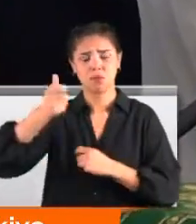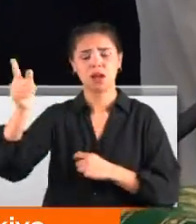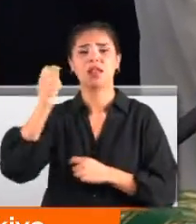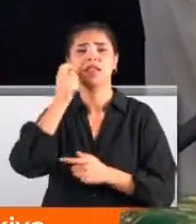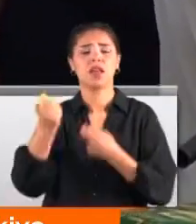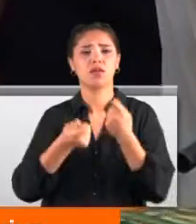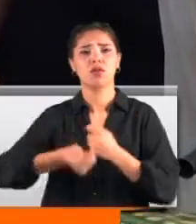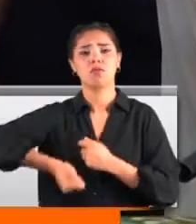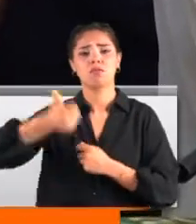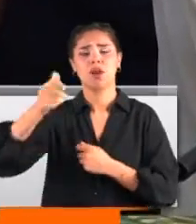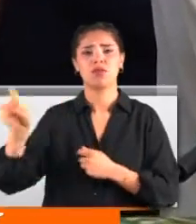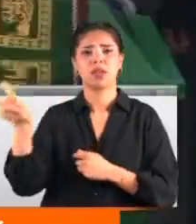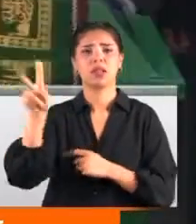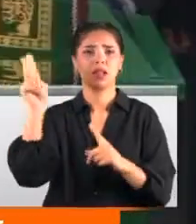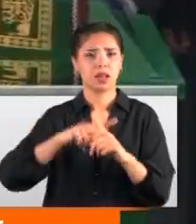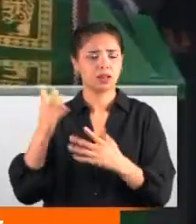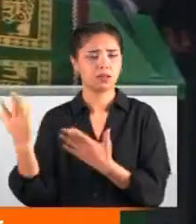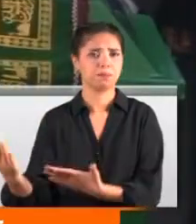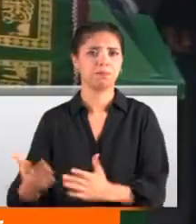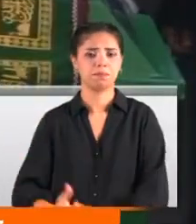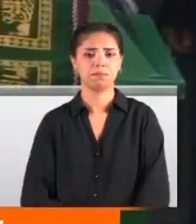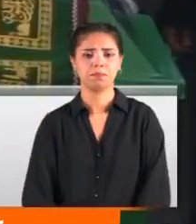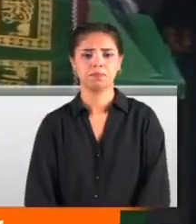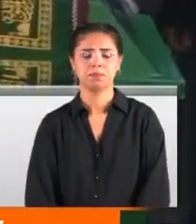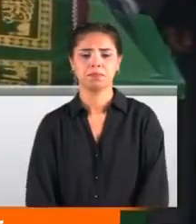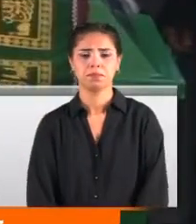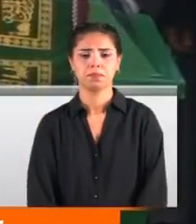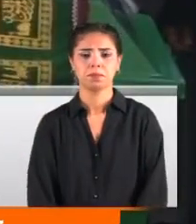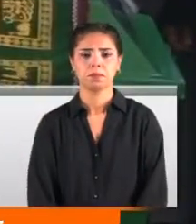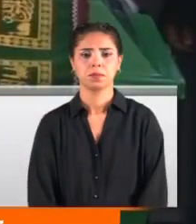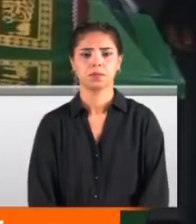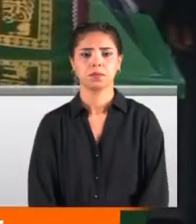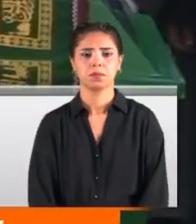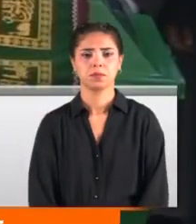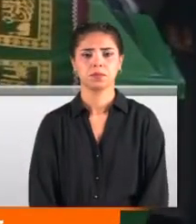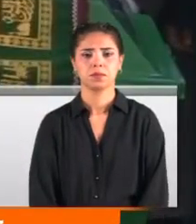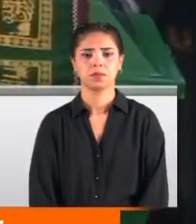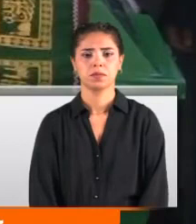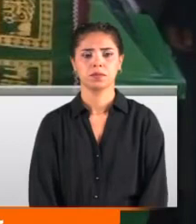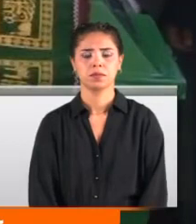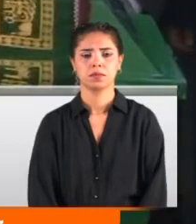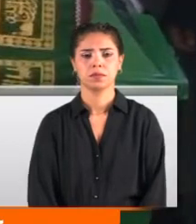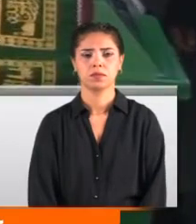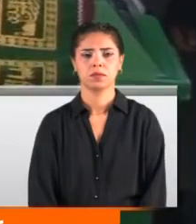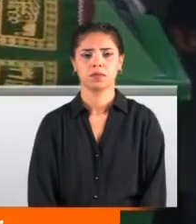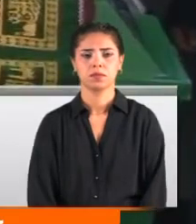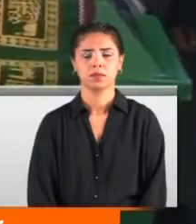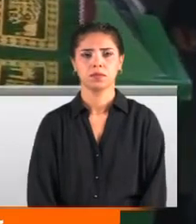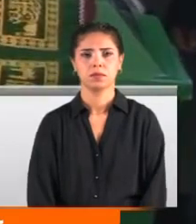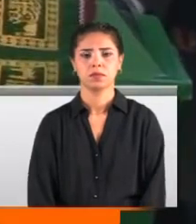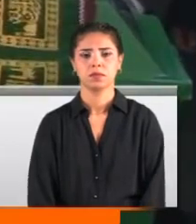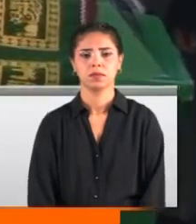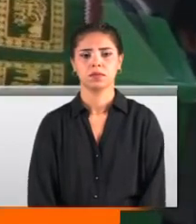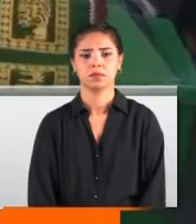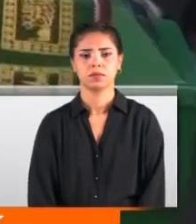Diyanet İşleri Başkanı Ali Erbaş da vardı. Lütfen kendisine dünyevi ve uhrevi haklarınızı helal ediniz.